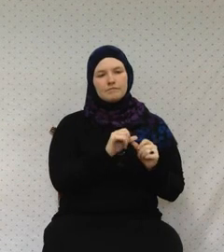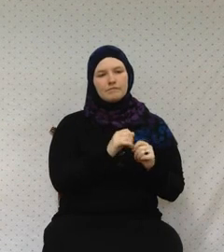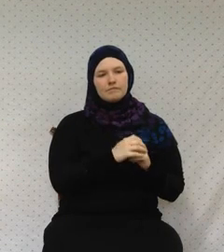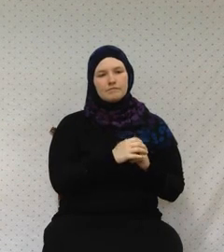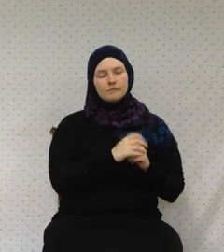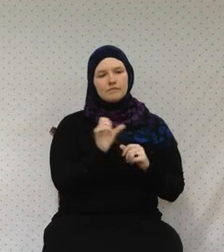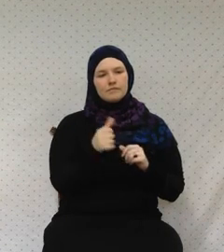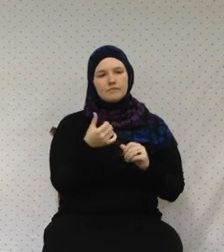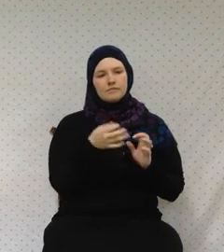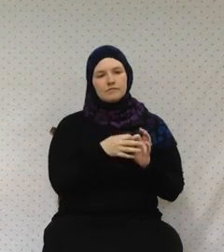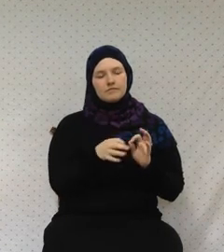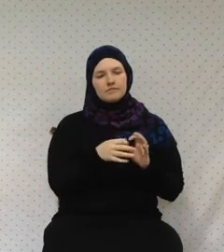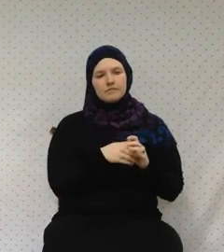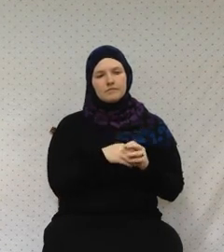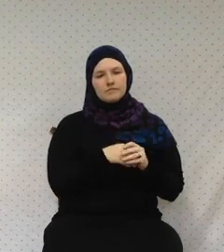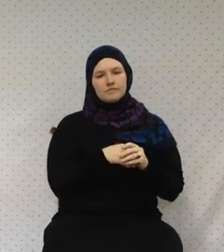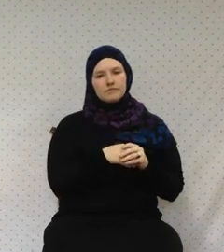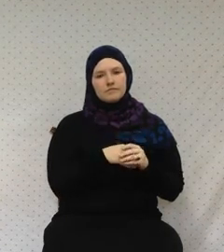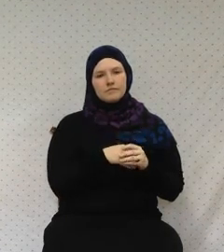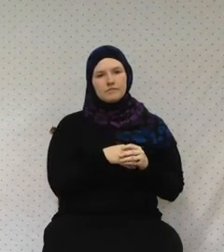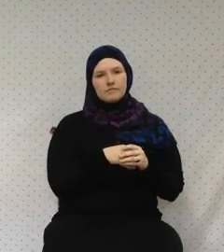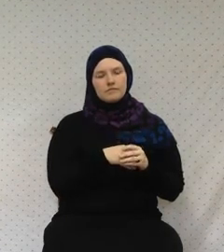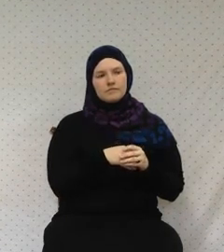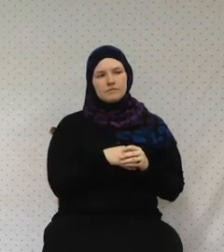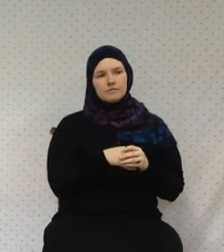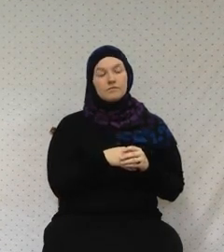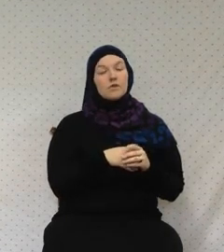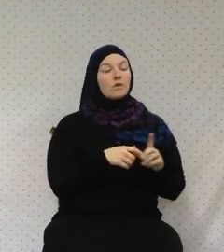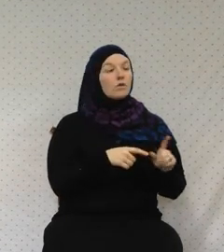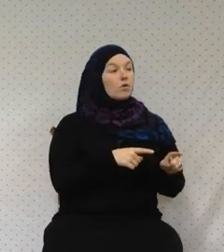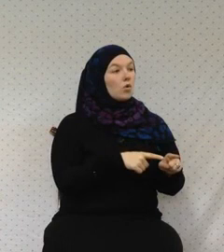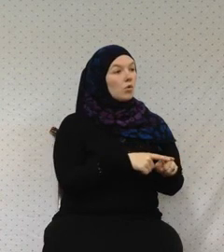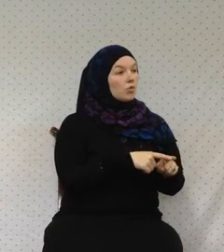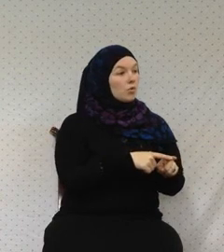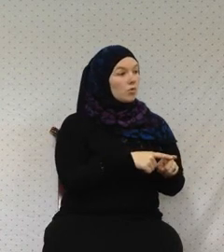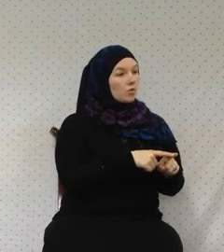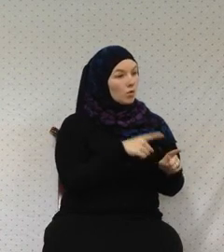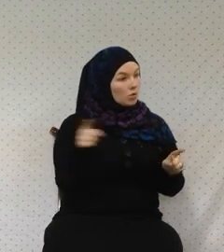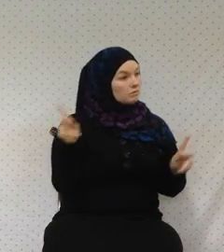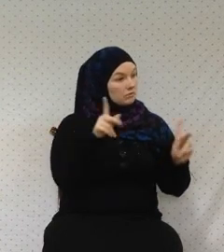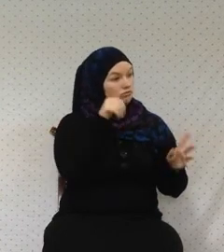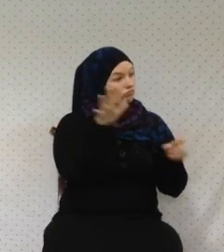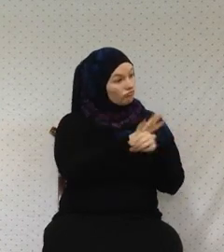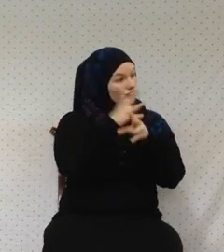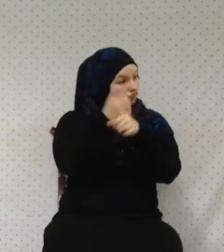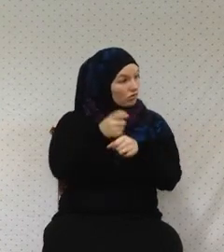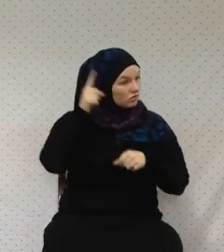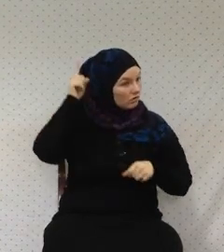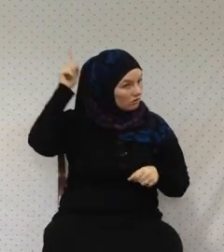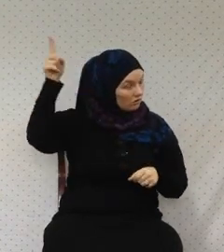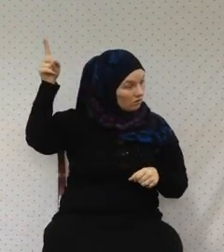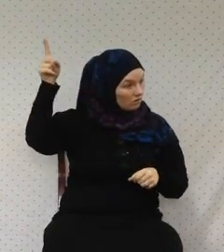الدين وعنا معهم بفضلك يا أرحم الراحمين. Those who trust Allah,